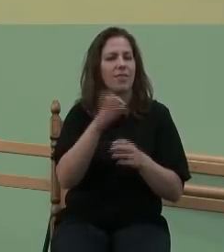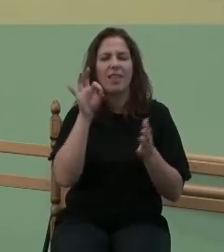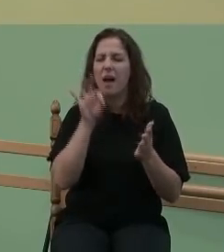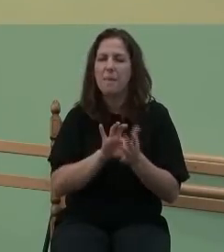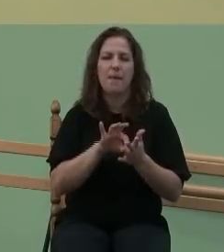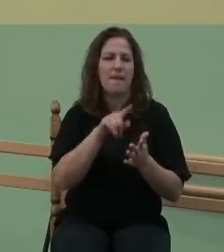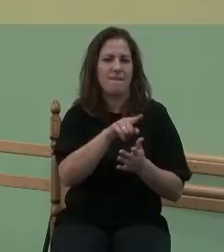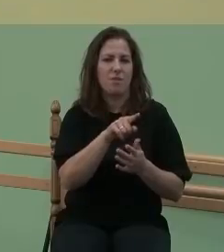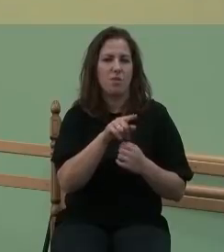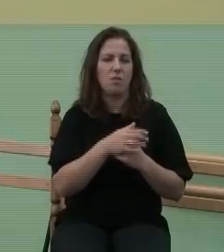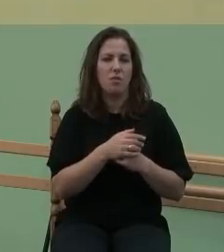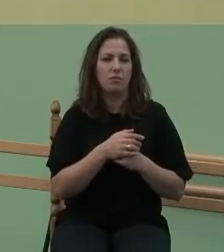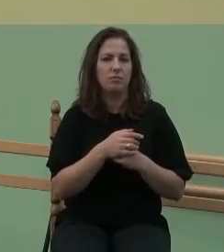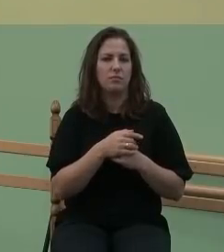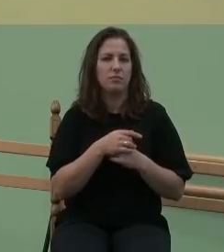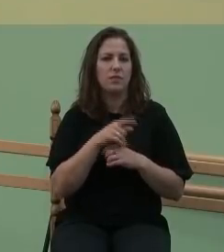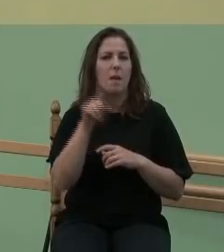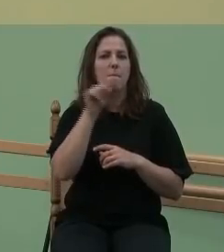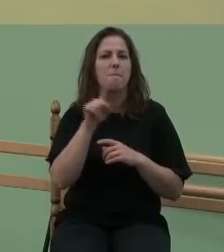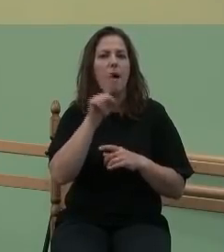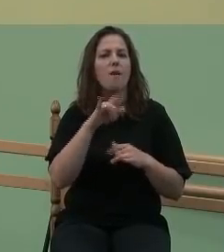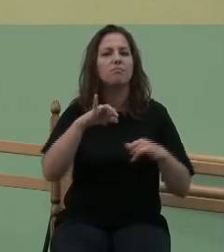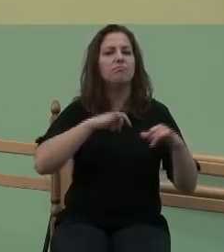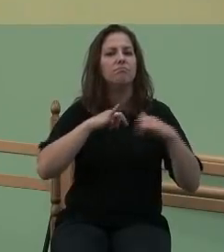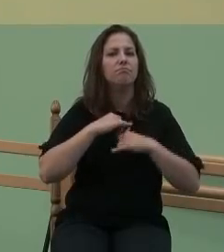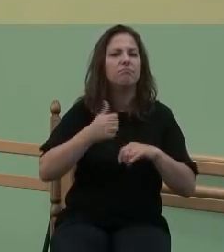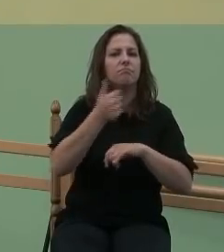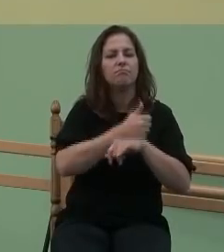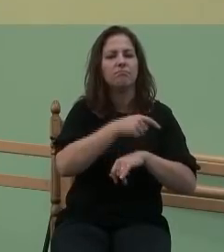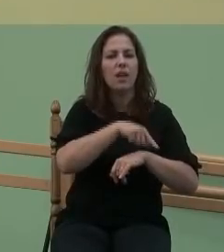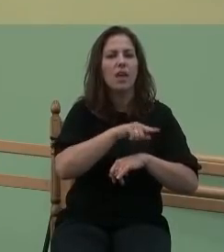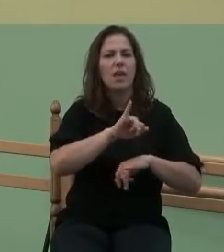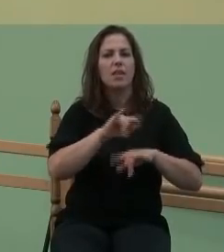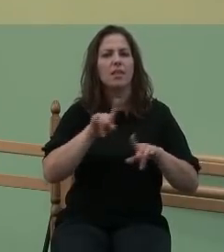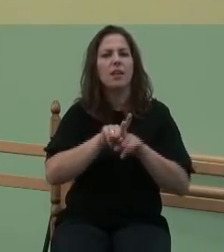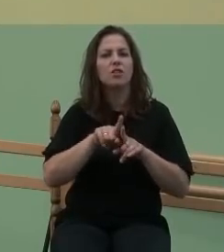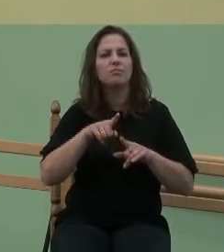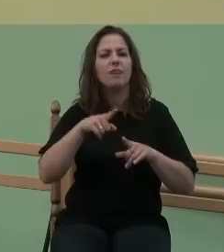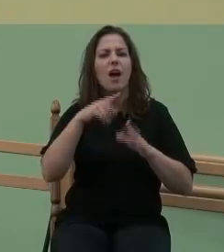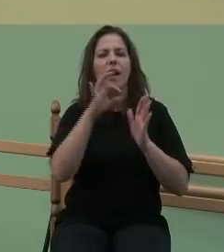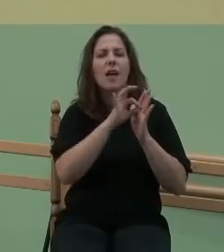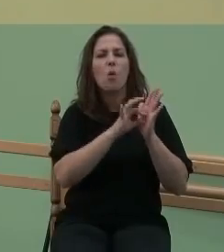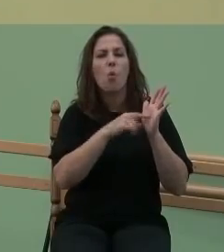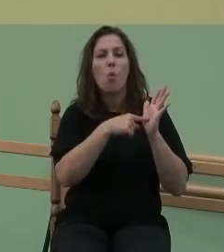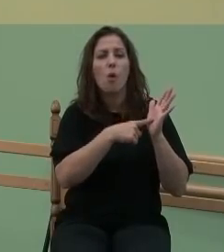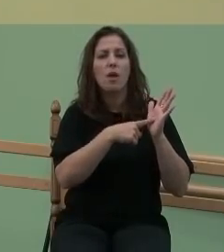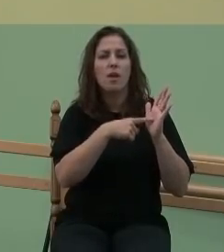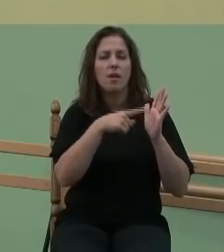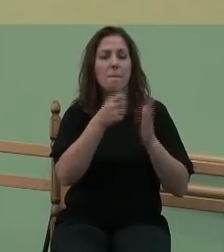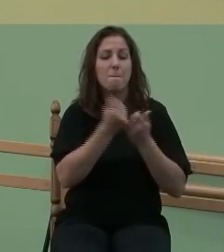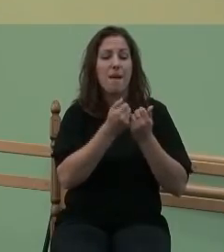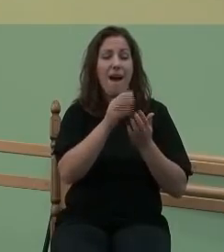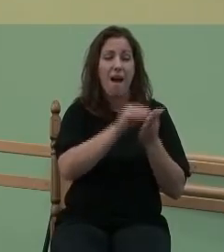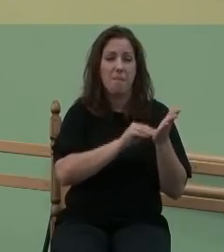pewno państwo autorytarne i funduje sobie naruszanie reguł, które są na